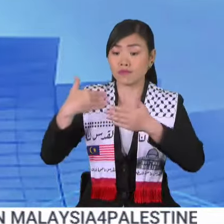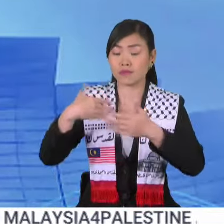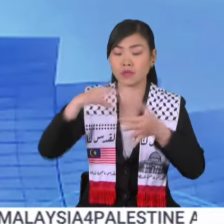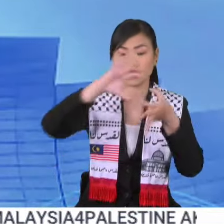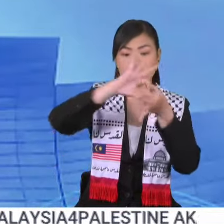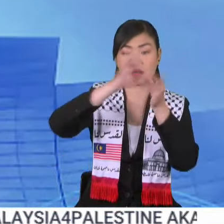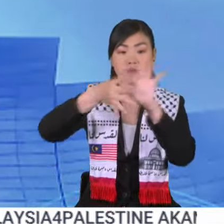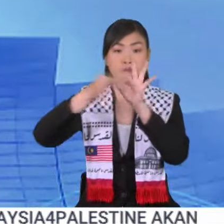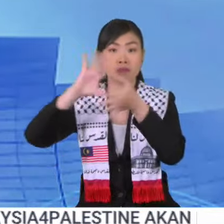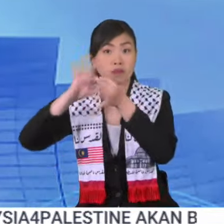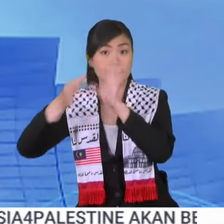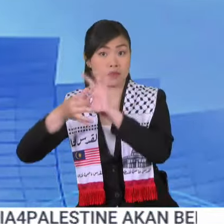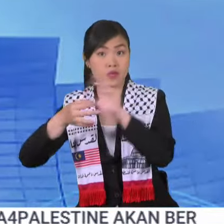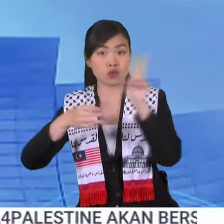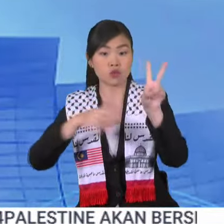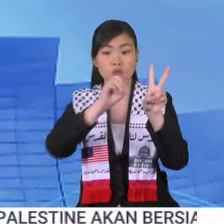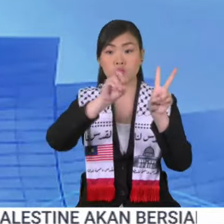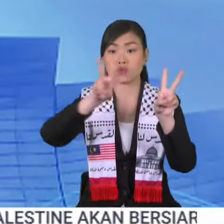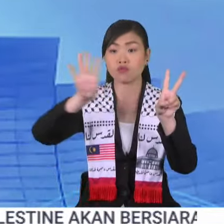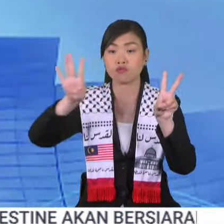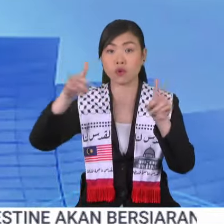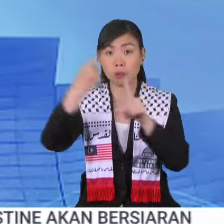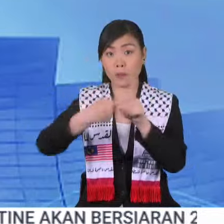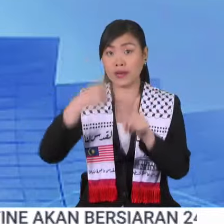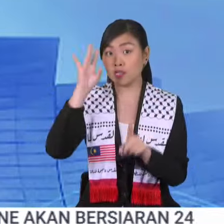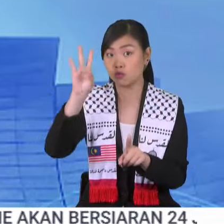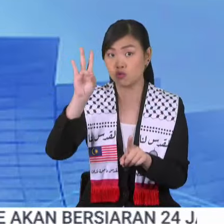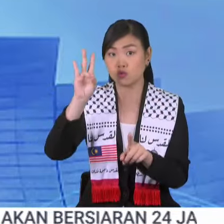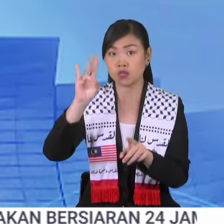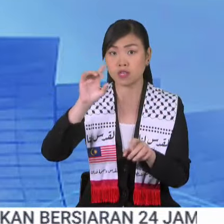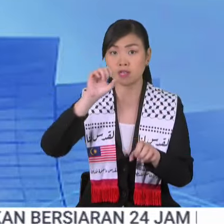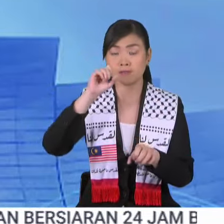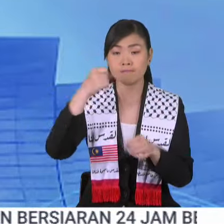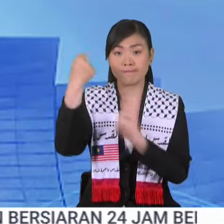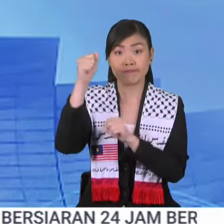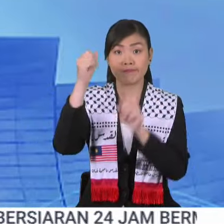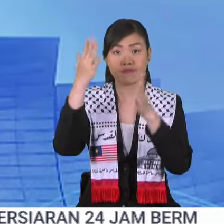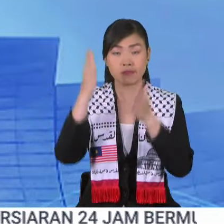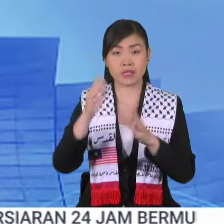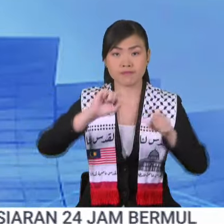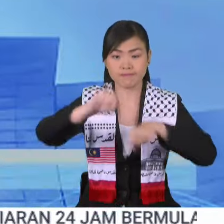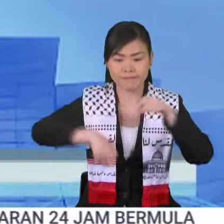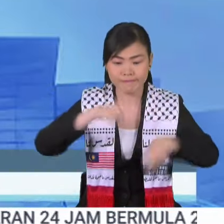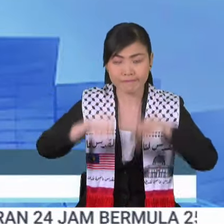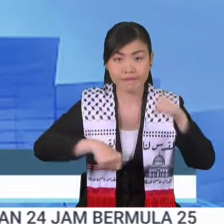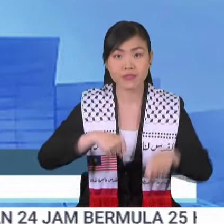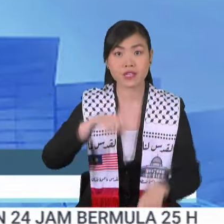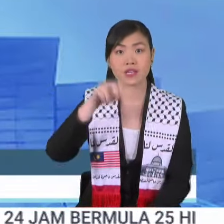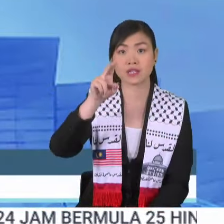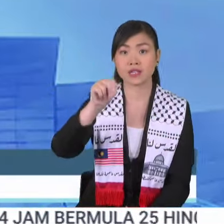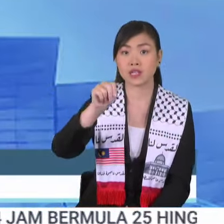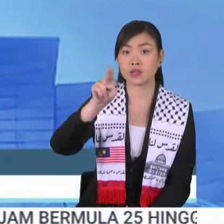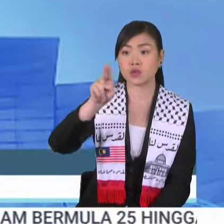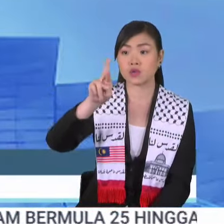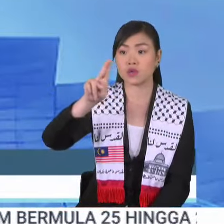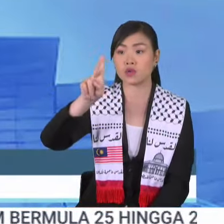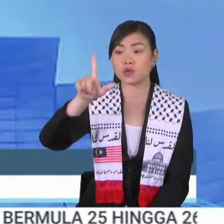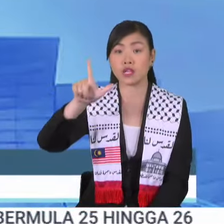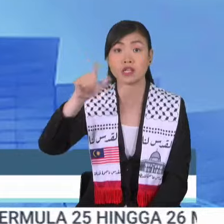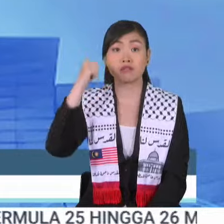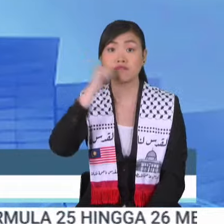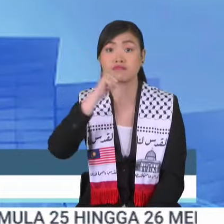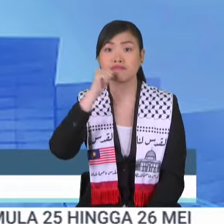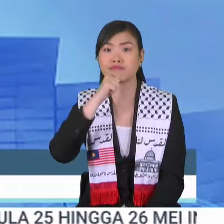Menjelang Sukan Olimpik 2024 Julai ini, pelumba berbasikal trek wanita negara Nurul Izzah Izzati Muhammad